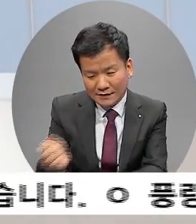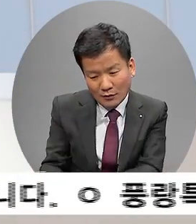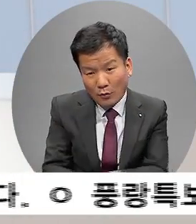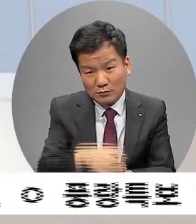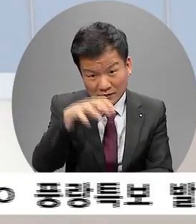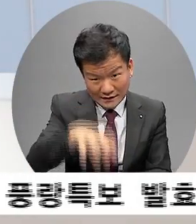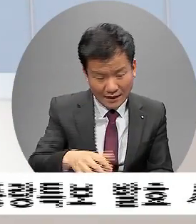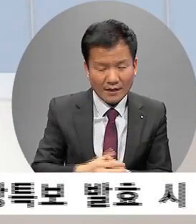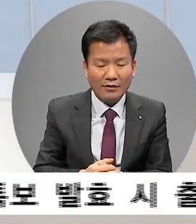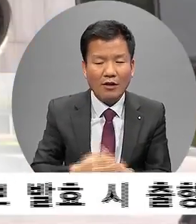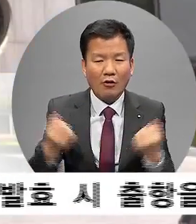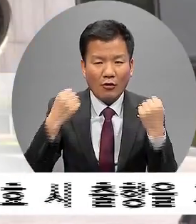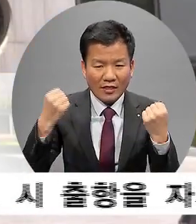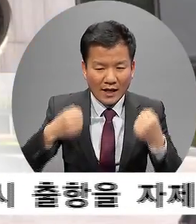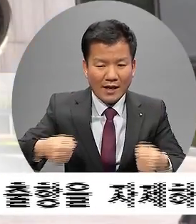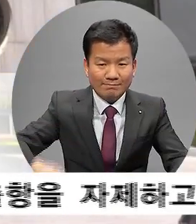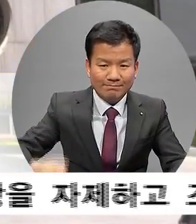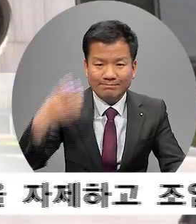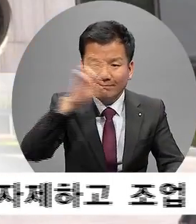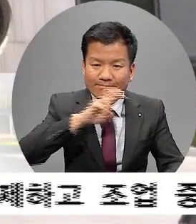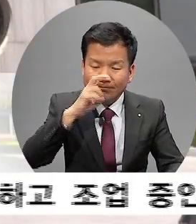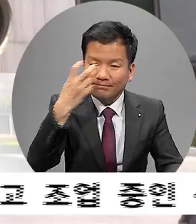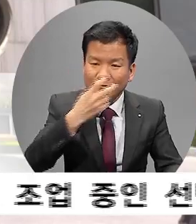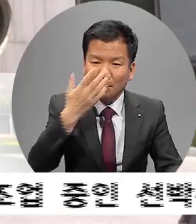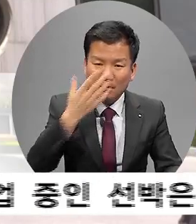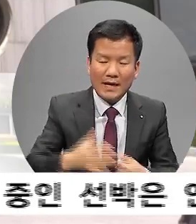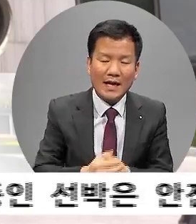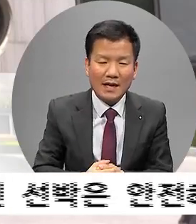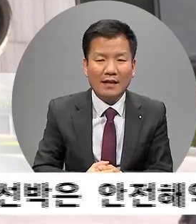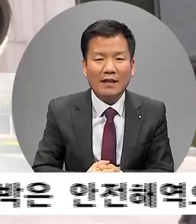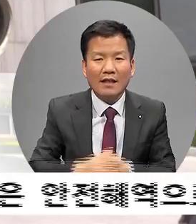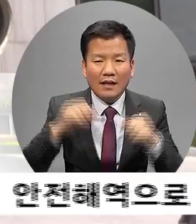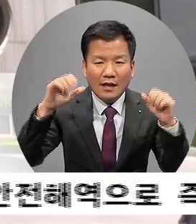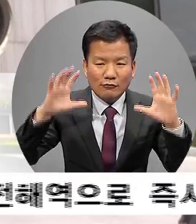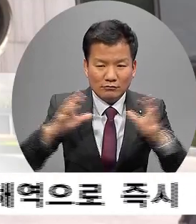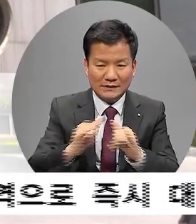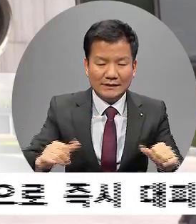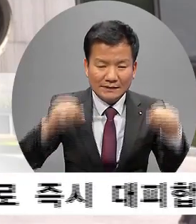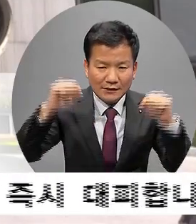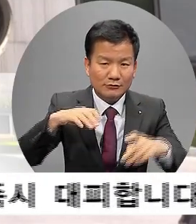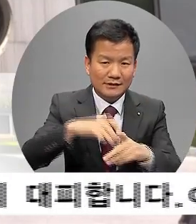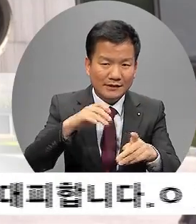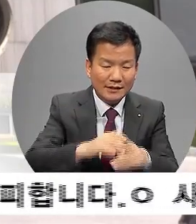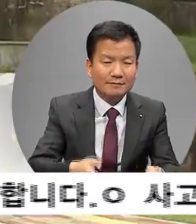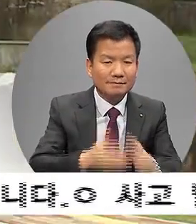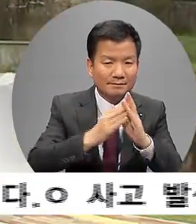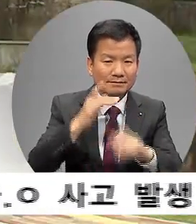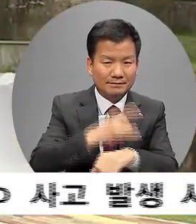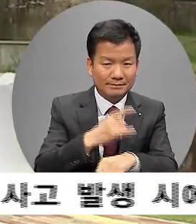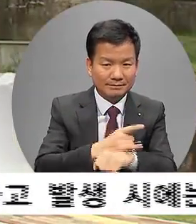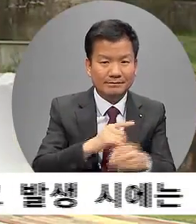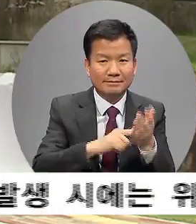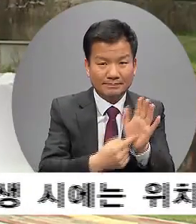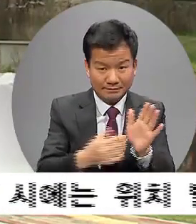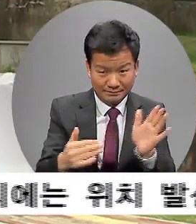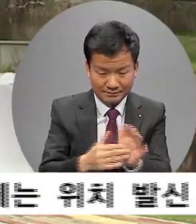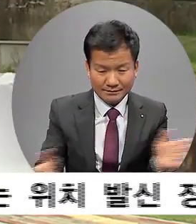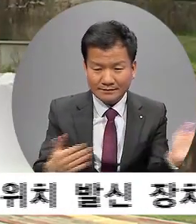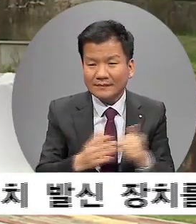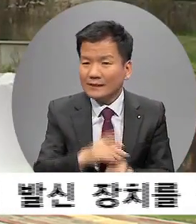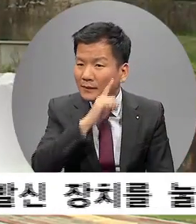연습장 건강 측정실 등을 갖춘 시니어 친화형 국민체육센터를 건립한다고 밝혔습니다